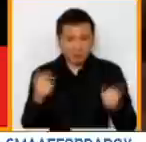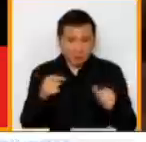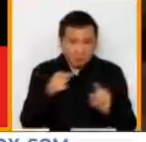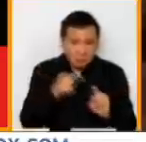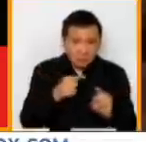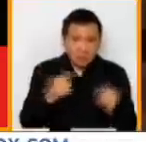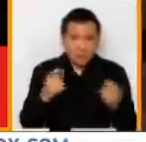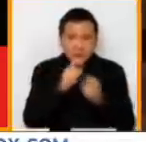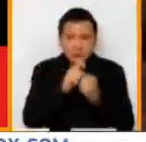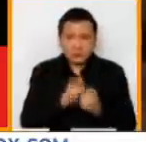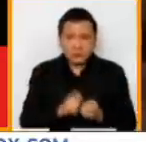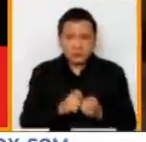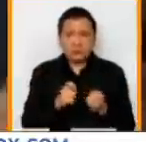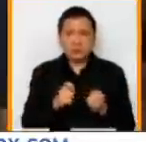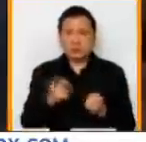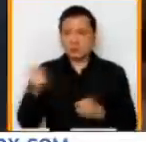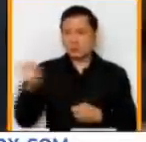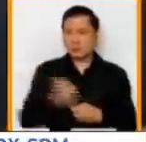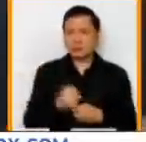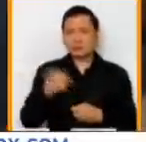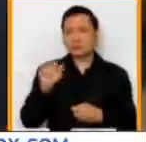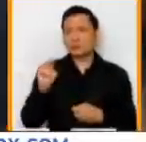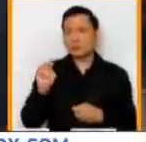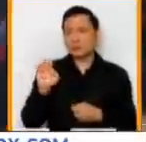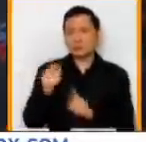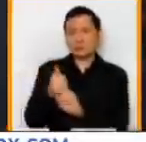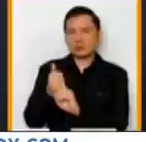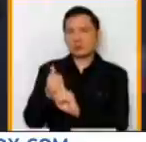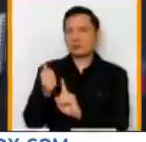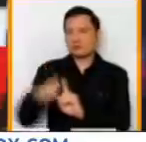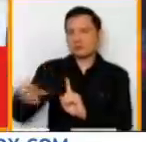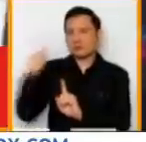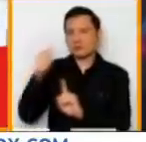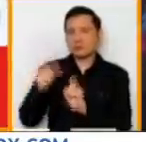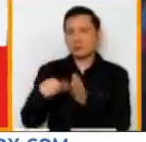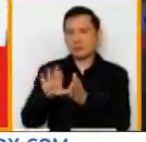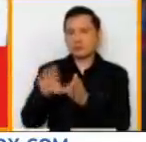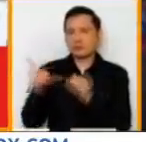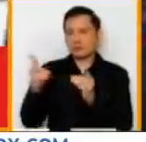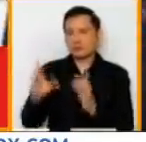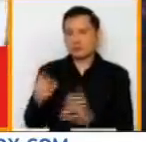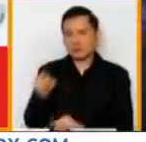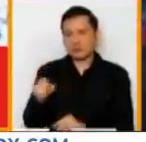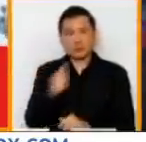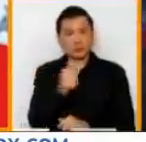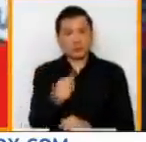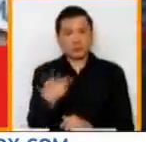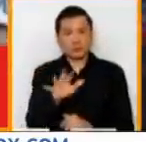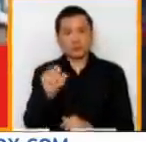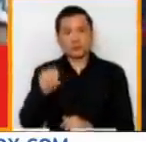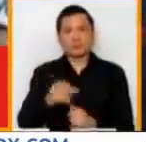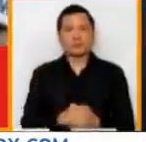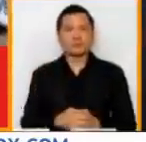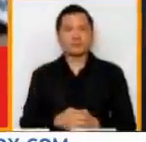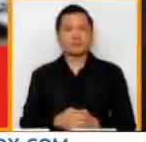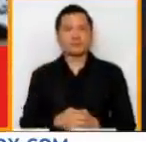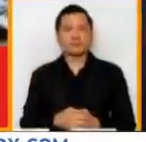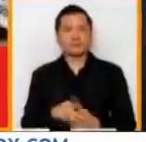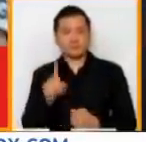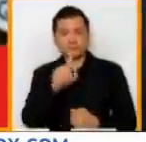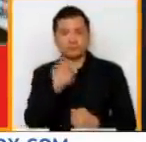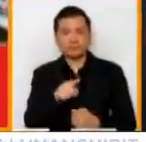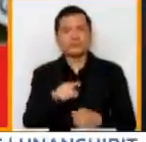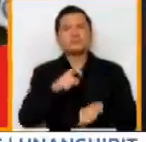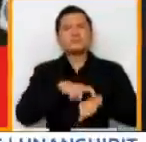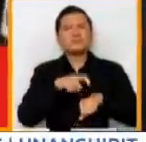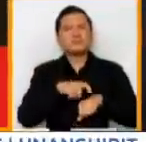natin si Director James Jimenez ng COMELEC. Good morning, Director James. Good morning, good morning. Live po tayo ngayon sa unang balita. Sir, anong oras magsisimula